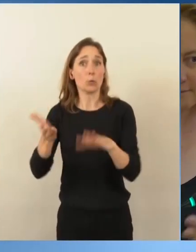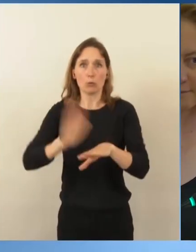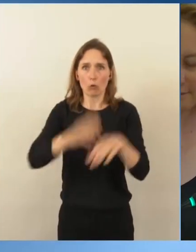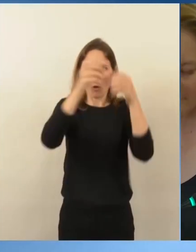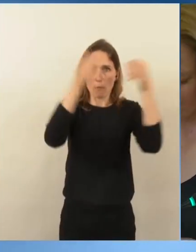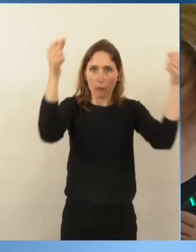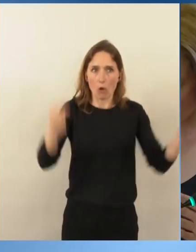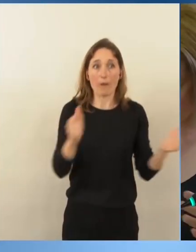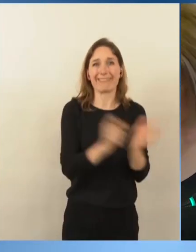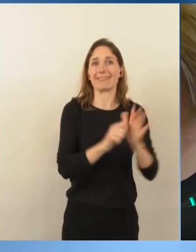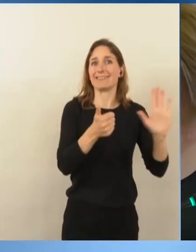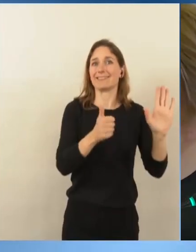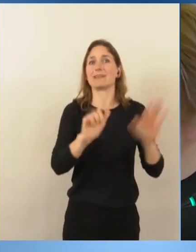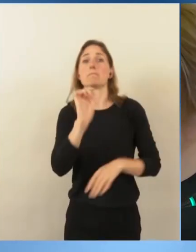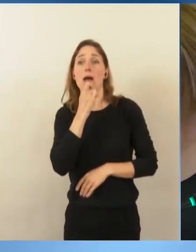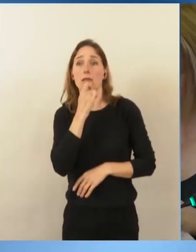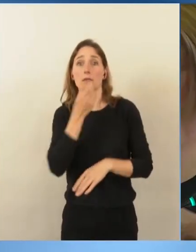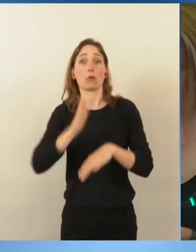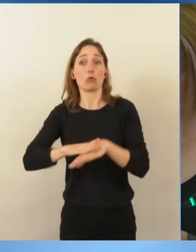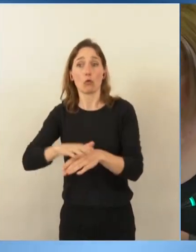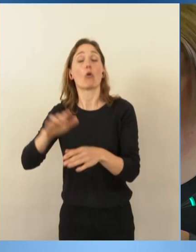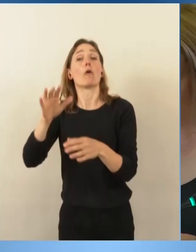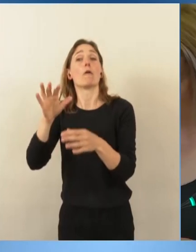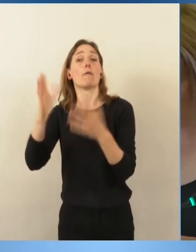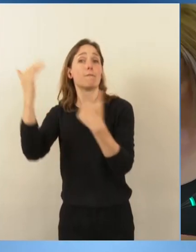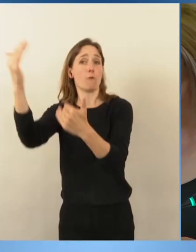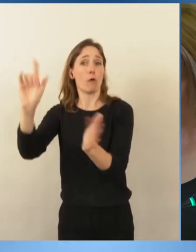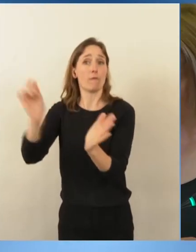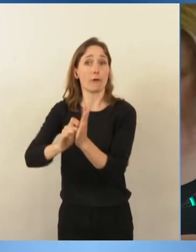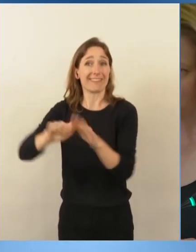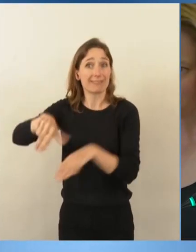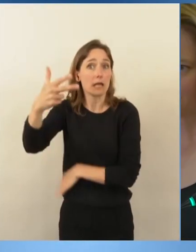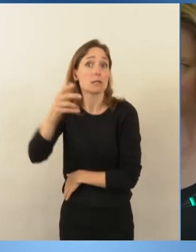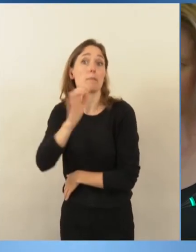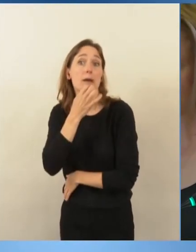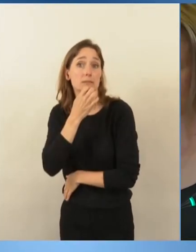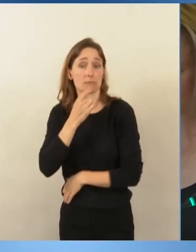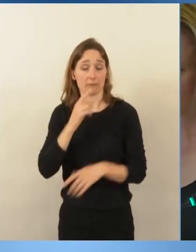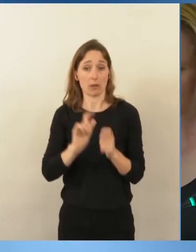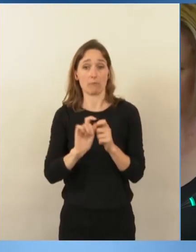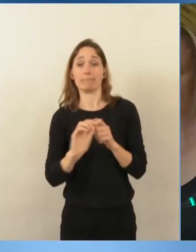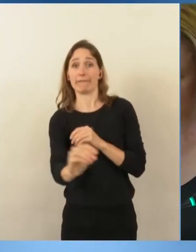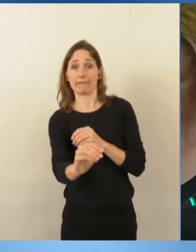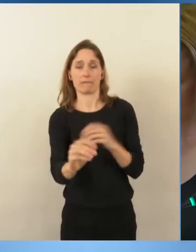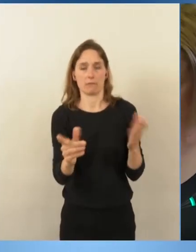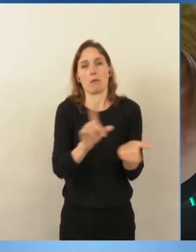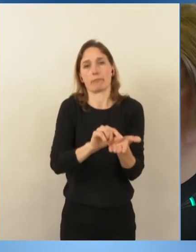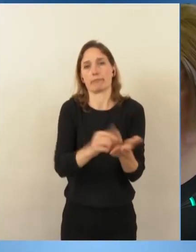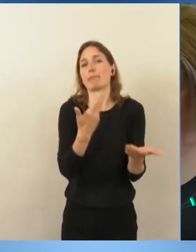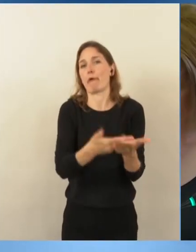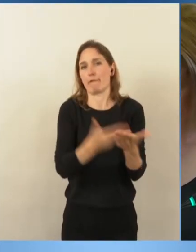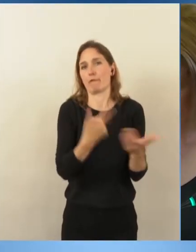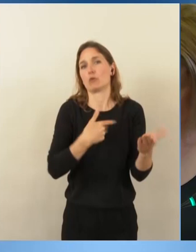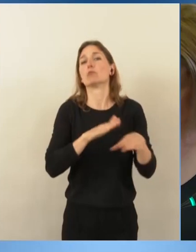le 13 mars heureusement ce tweet a été retiré mais sans dit long sur la façon dont vous justifiez vos actions et puis accessoirement